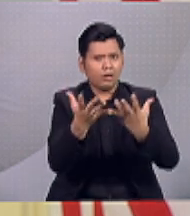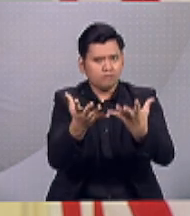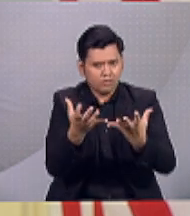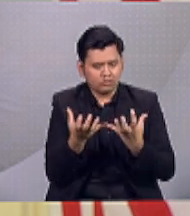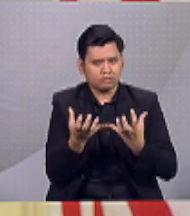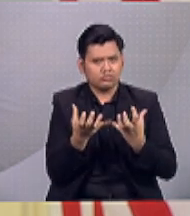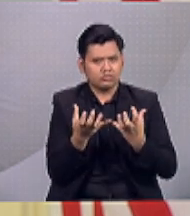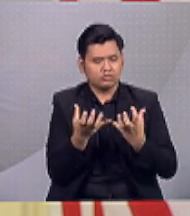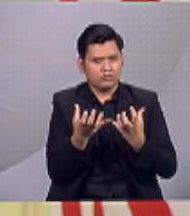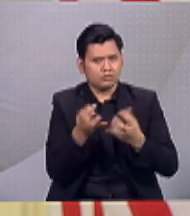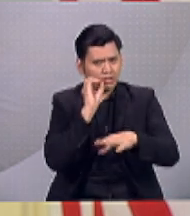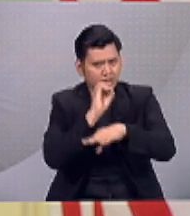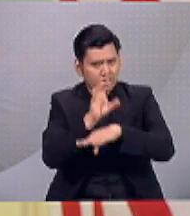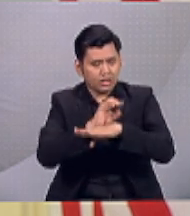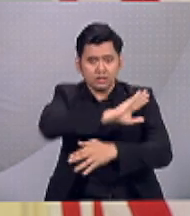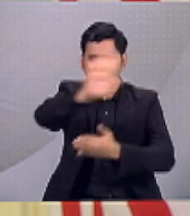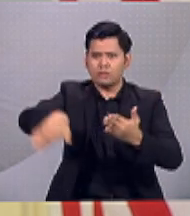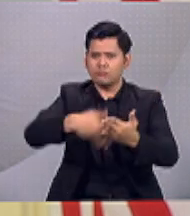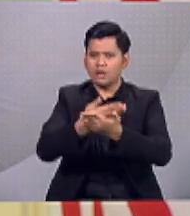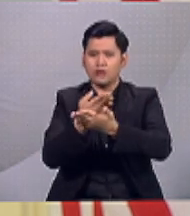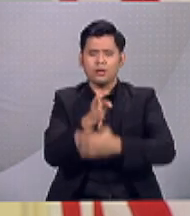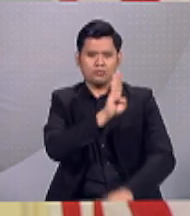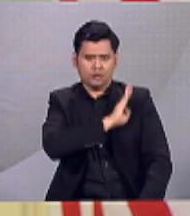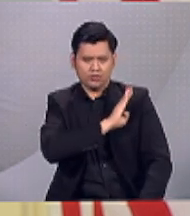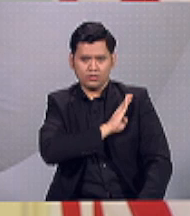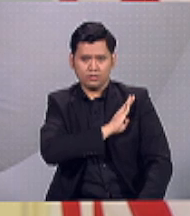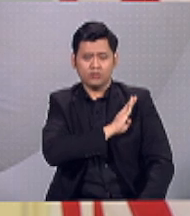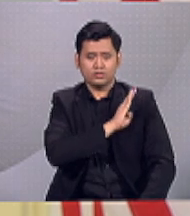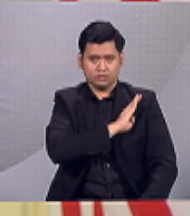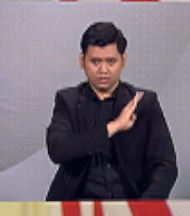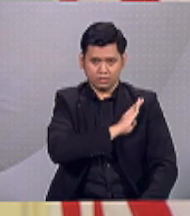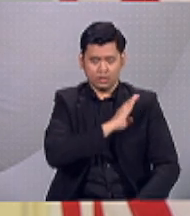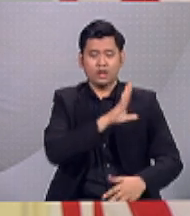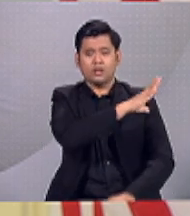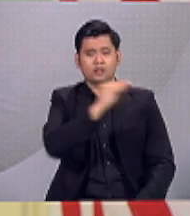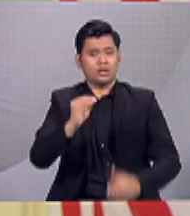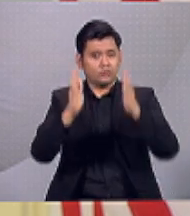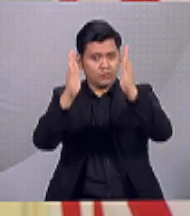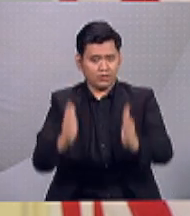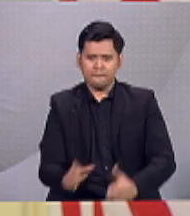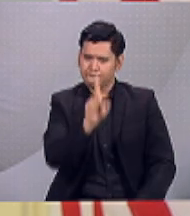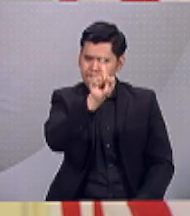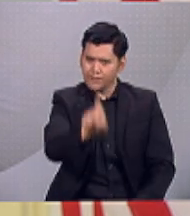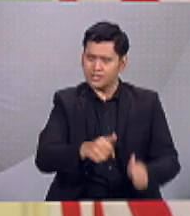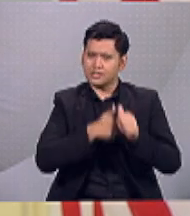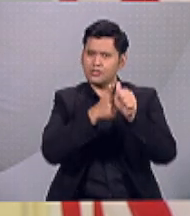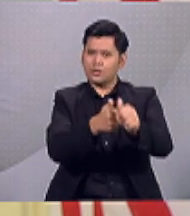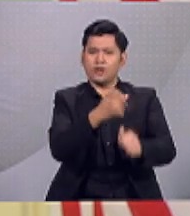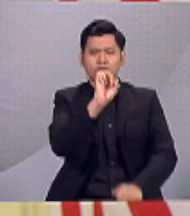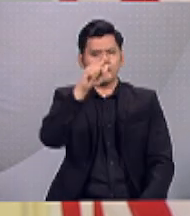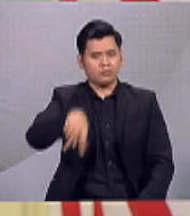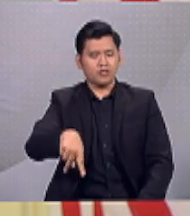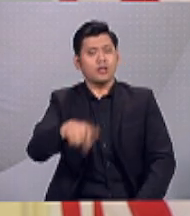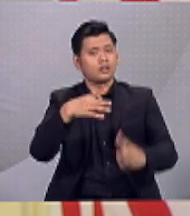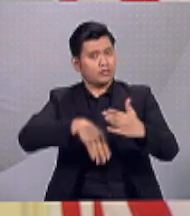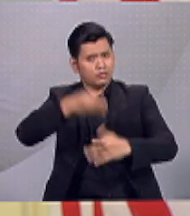menggesa pengusaha dan orang ramai supaya sentiasa mematuhi SOP yang dikeluarkan